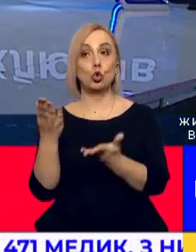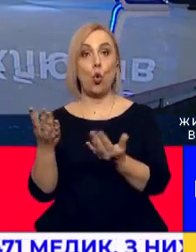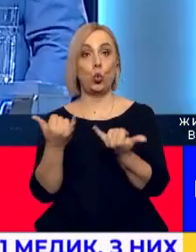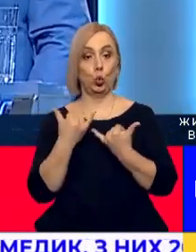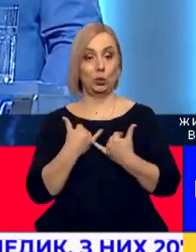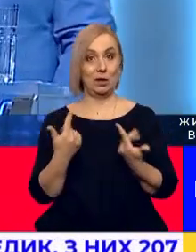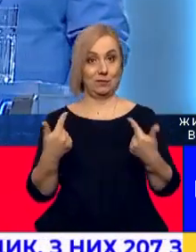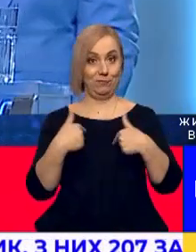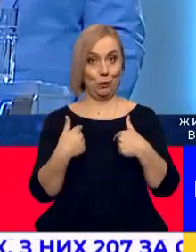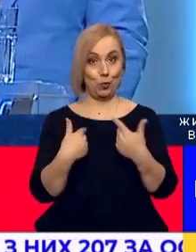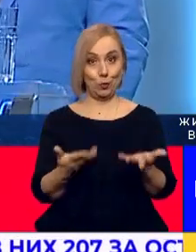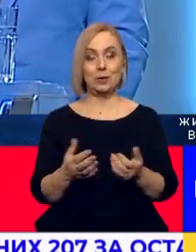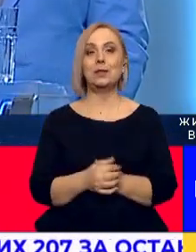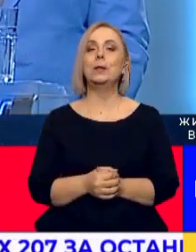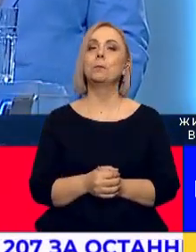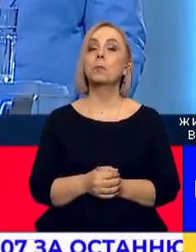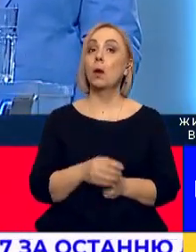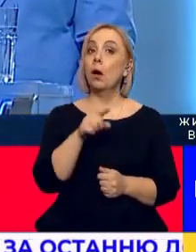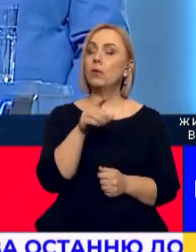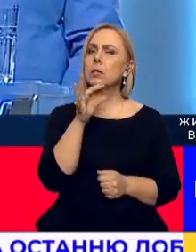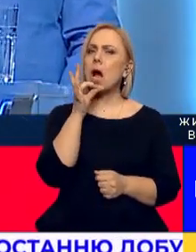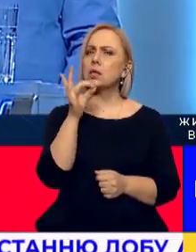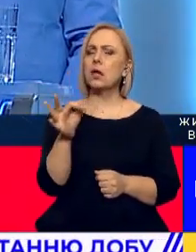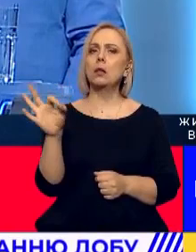наших кореспондентів, ви сказали про вимоги,